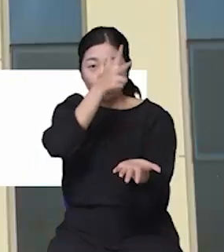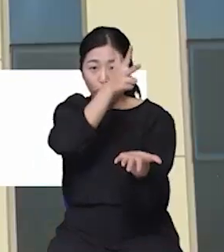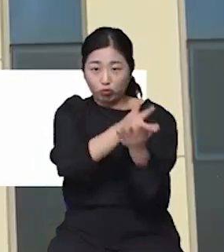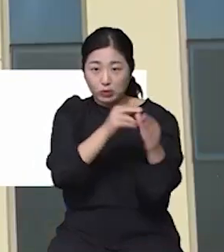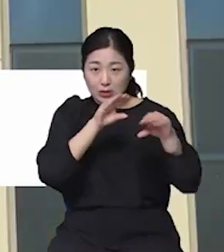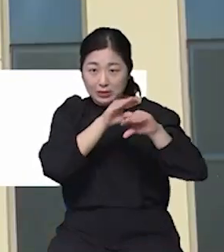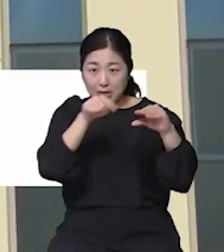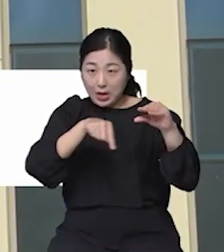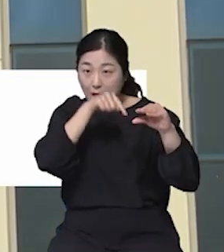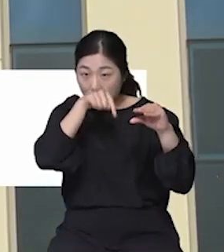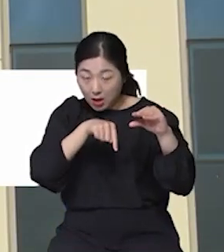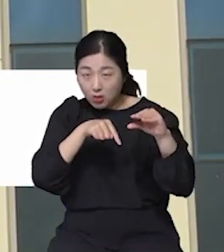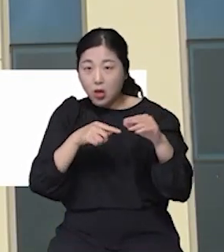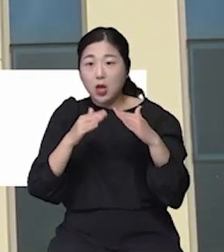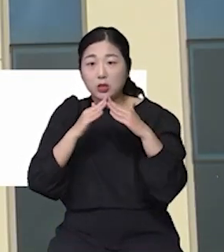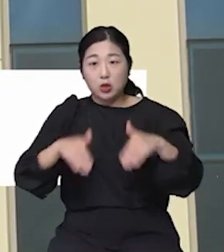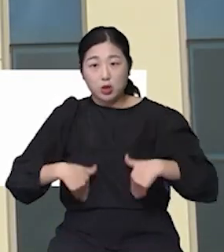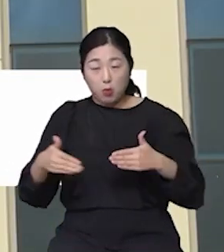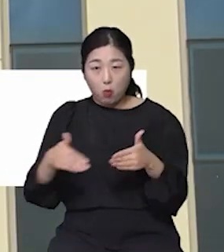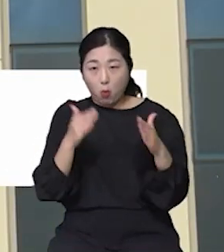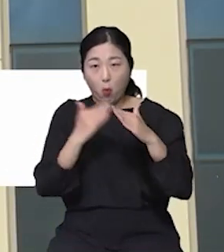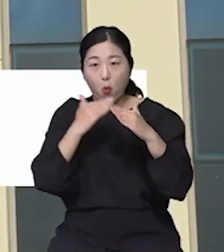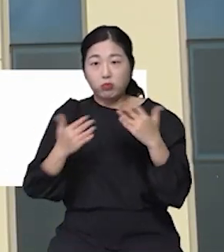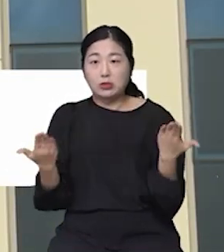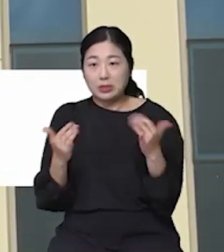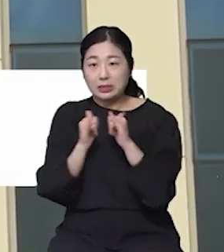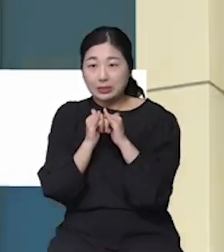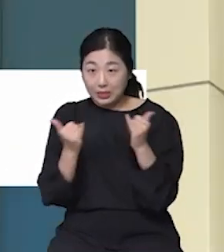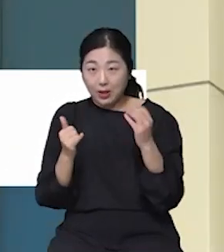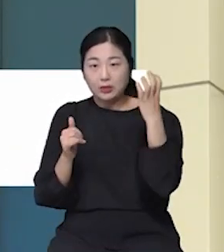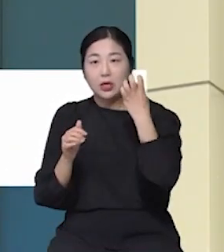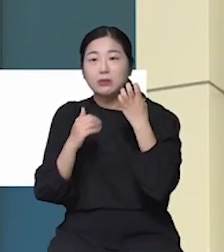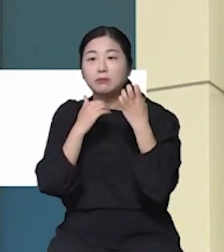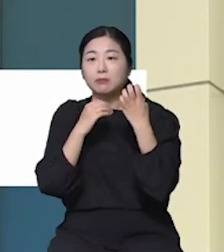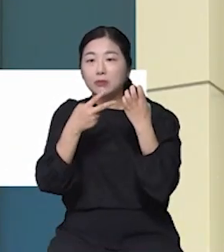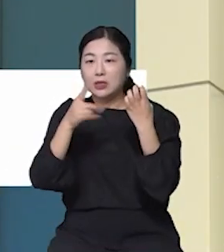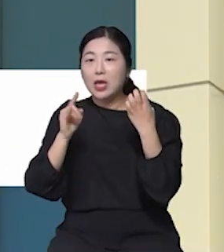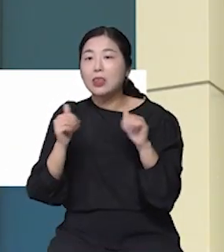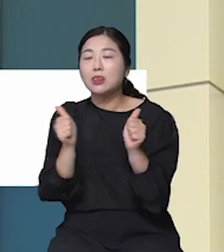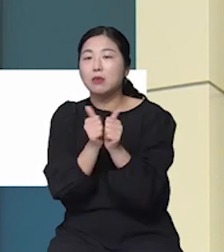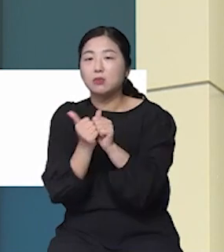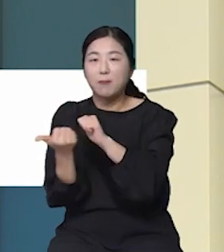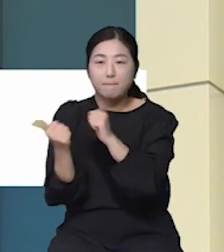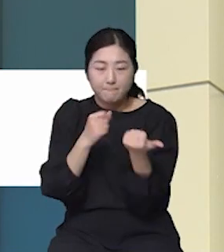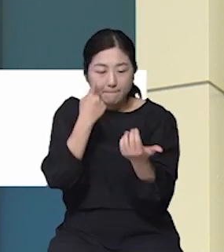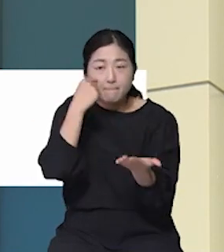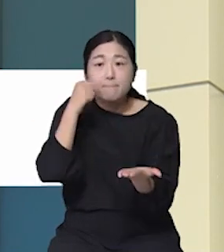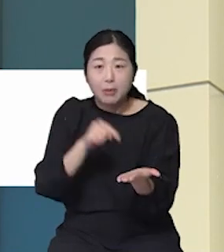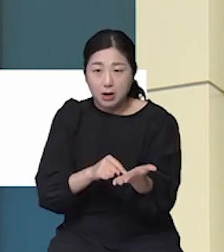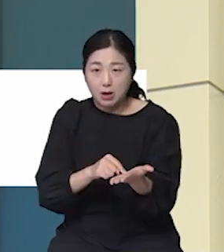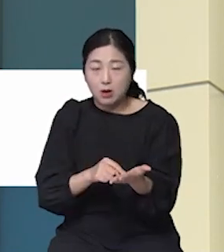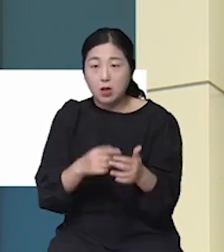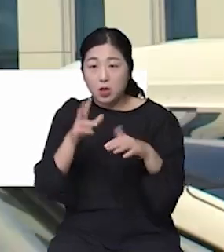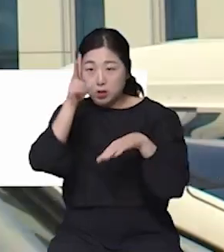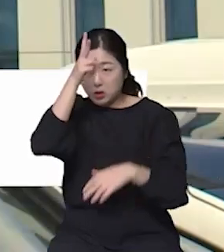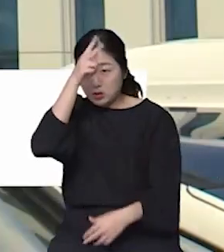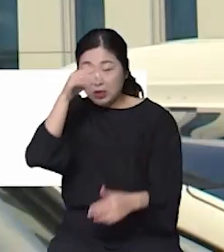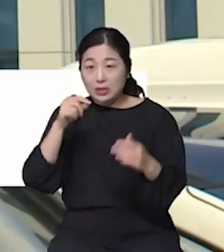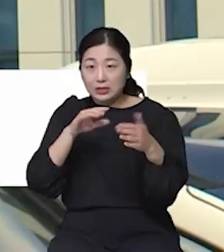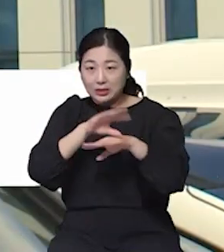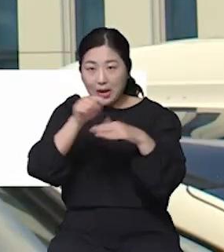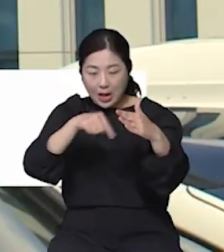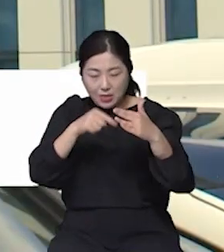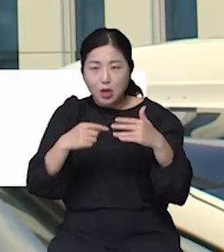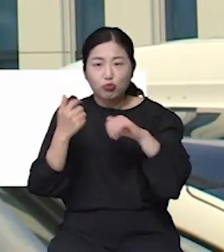세워진 차량 안에서 전남도청 공무원인 40대 남성이 숨진 채 발견됐습니다. 경찰은 차량 안에서